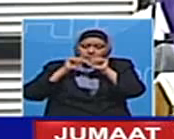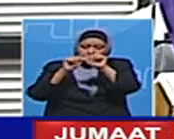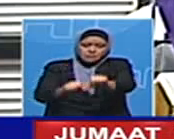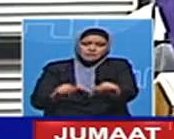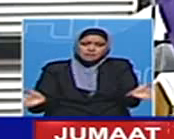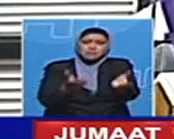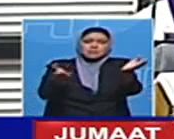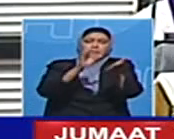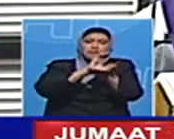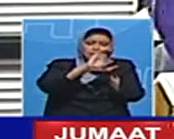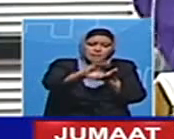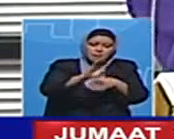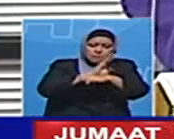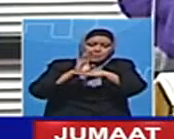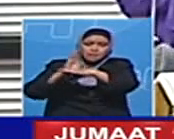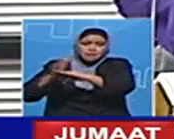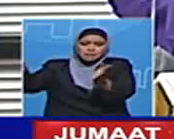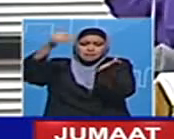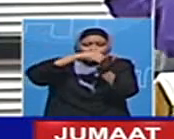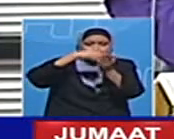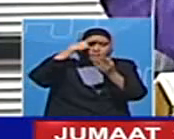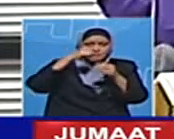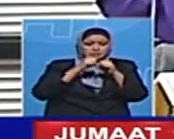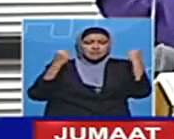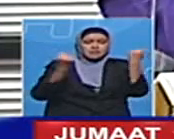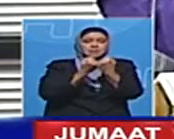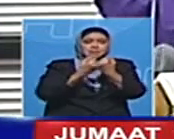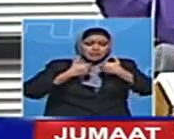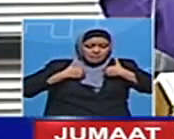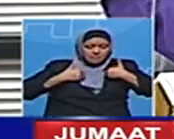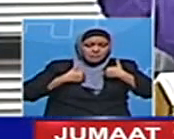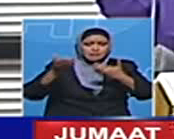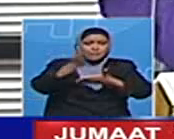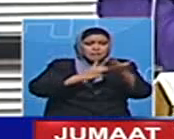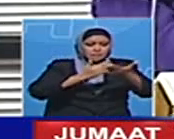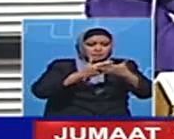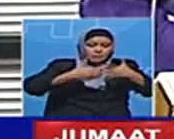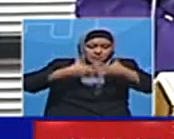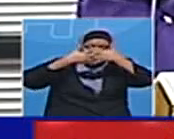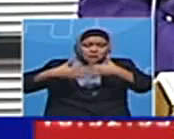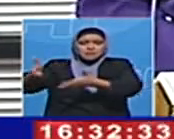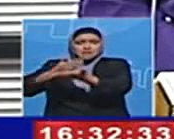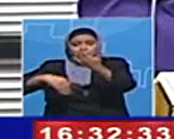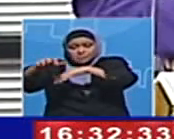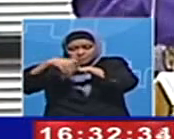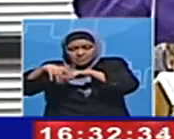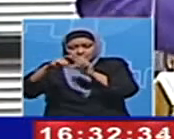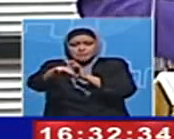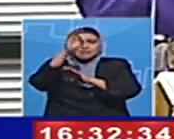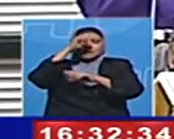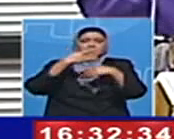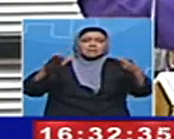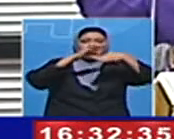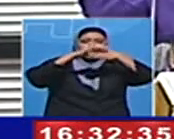pelaburan semula oleh Syarikat sedia ada dalam sektor pengghilangan dan pertanian terpilih yang telah tamat tempoh